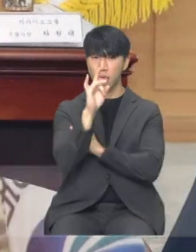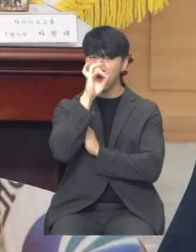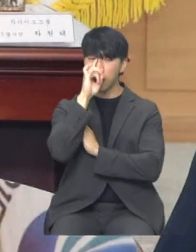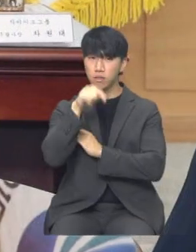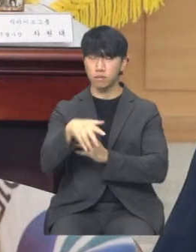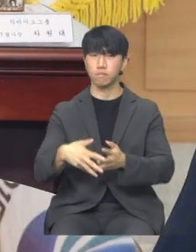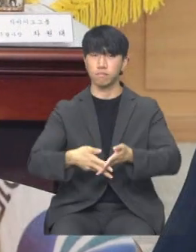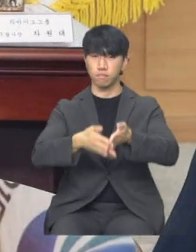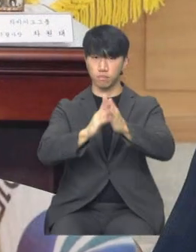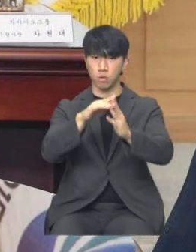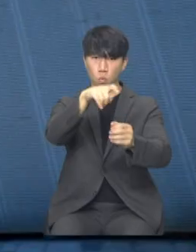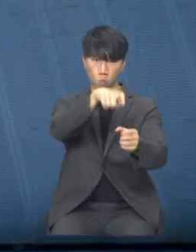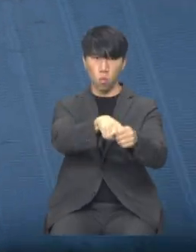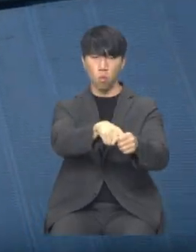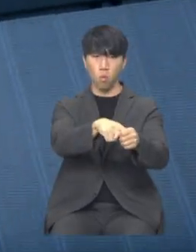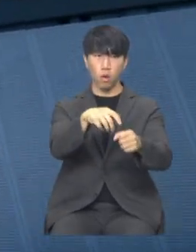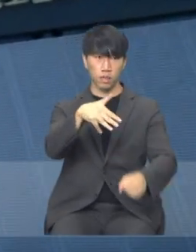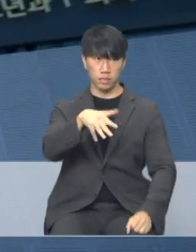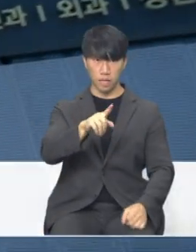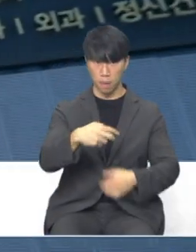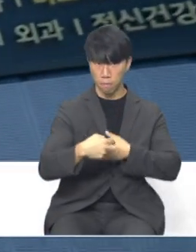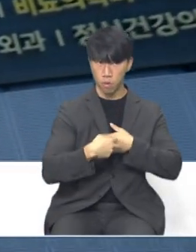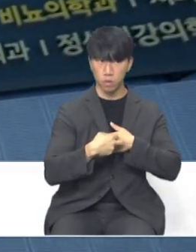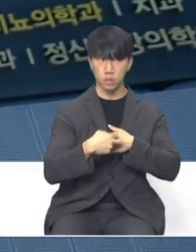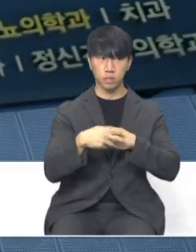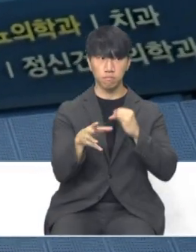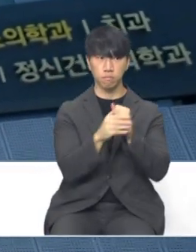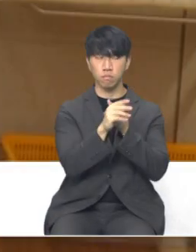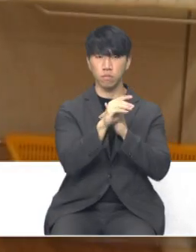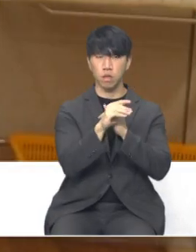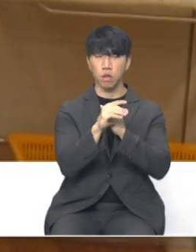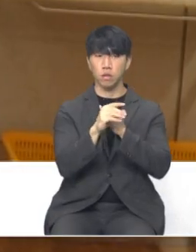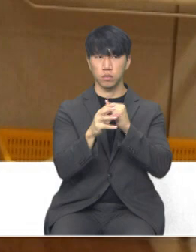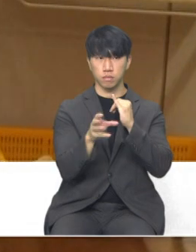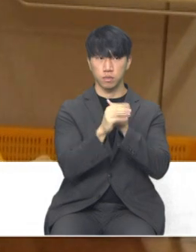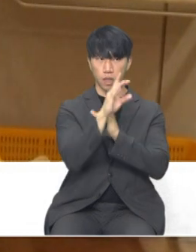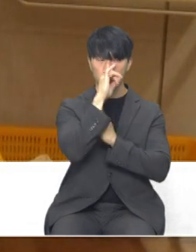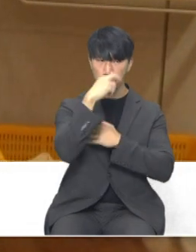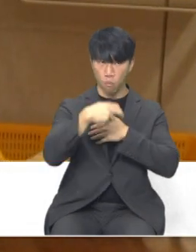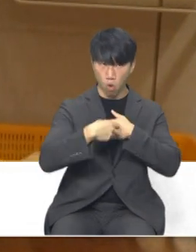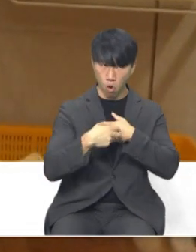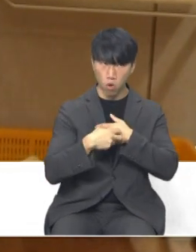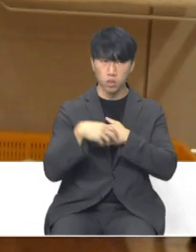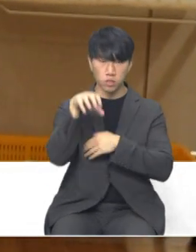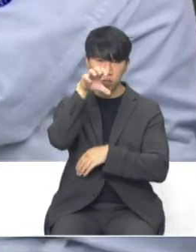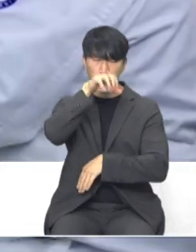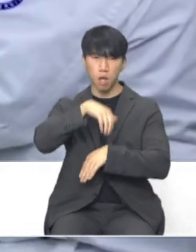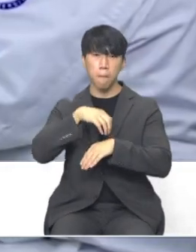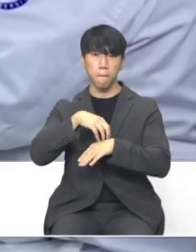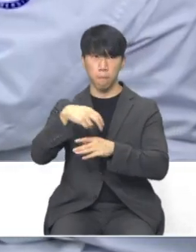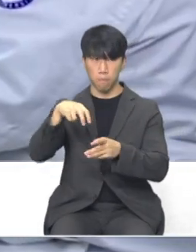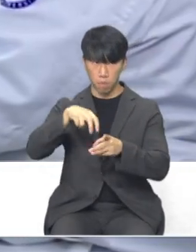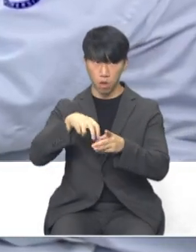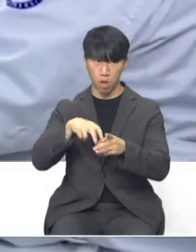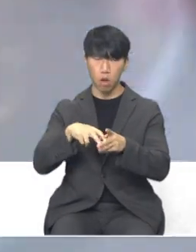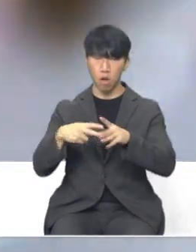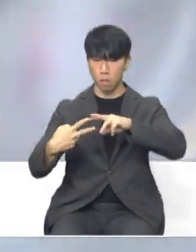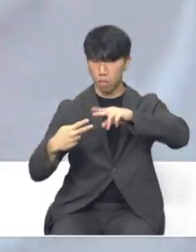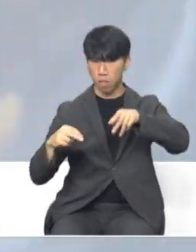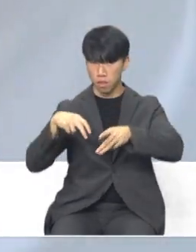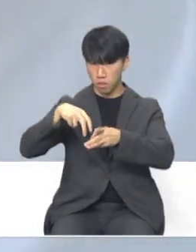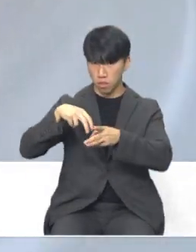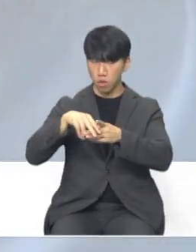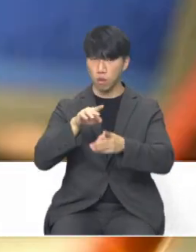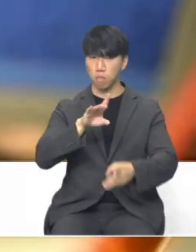내용입니다. 차병원은 난임전문병원, 임상시험센터, 줄기세포치료센터,